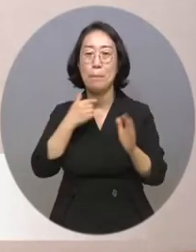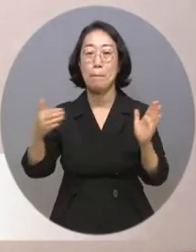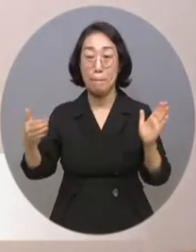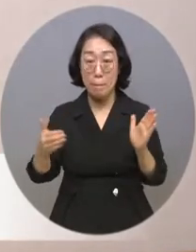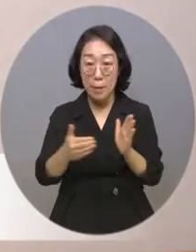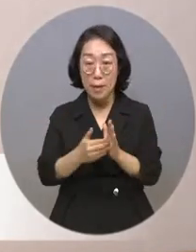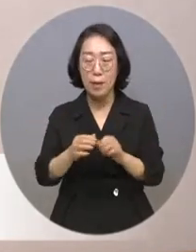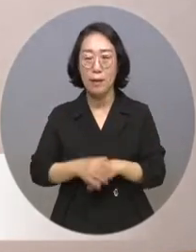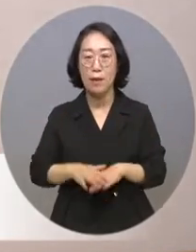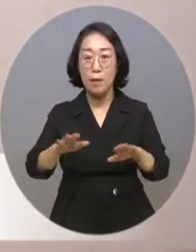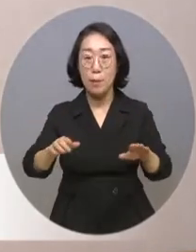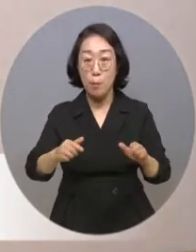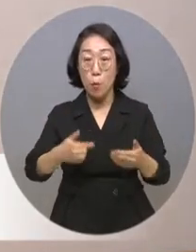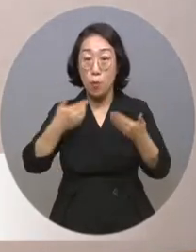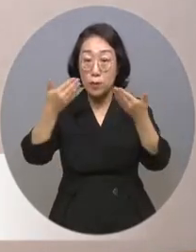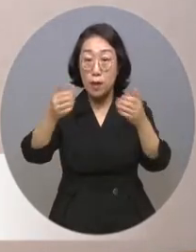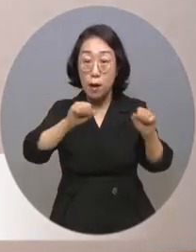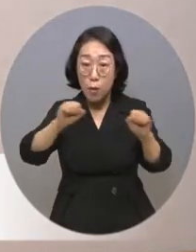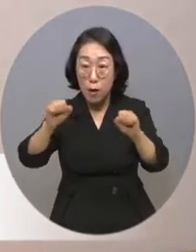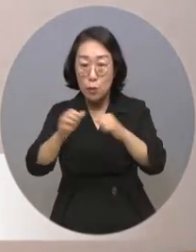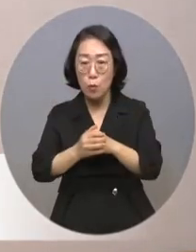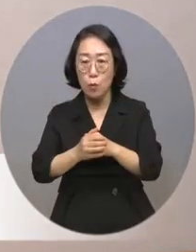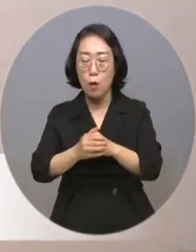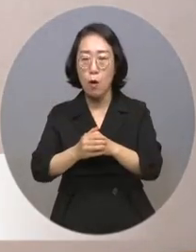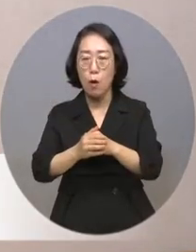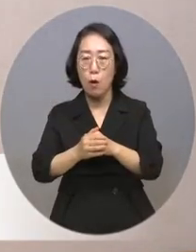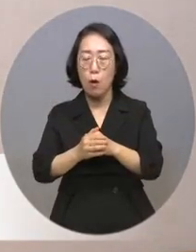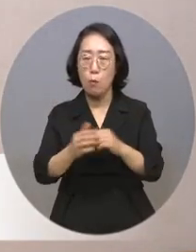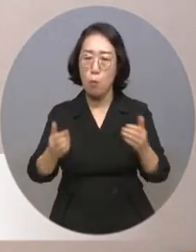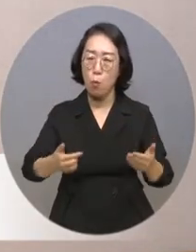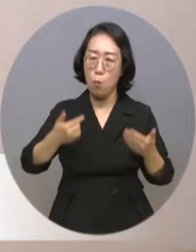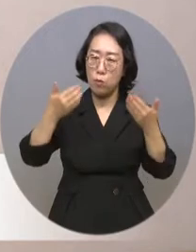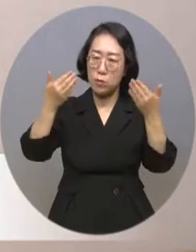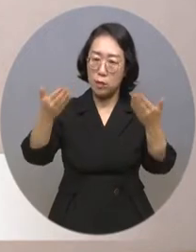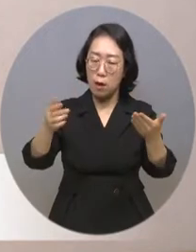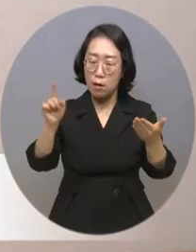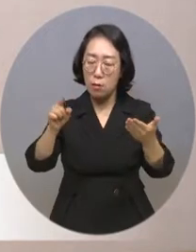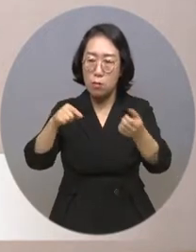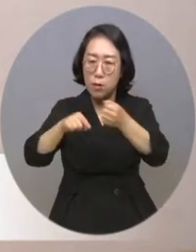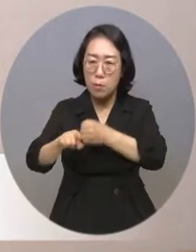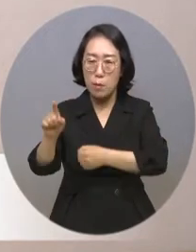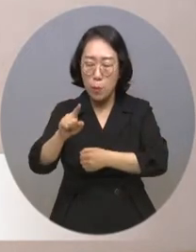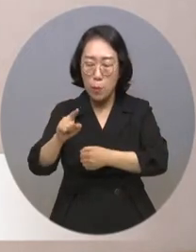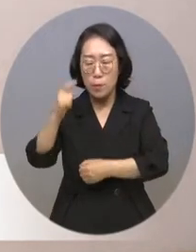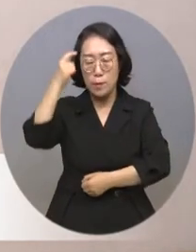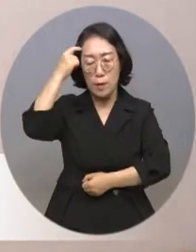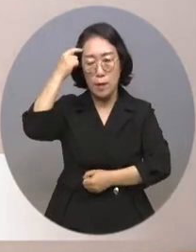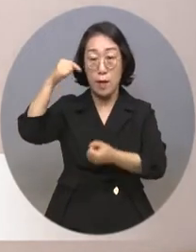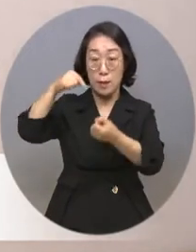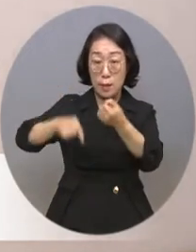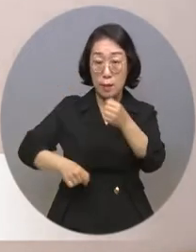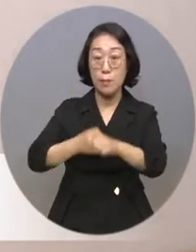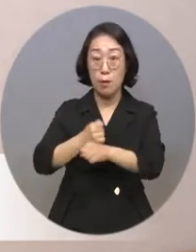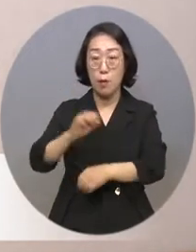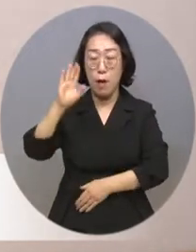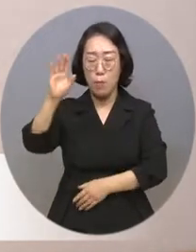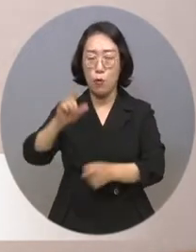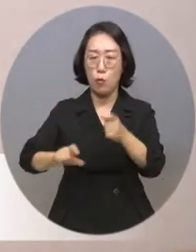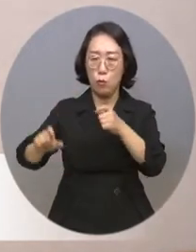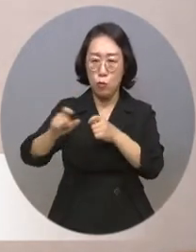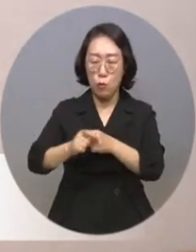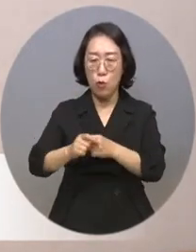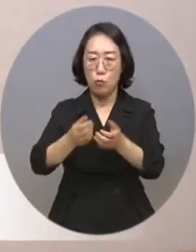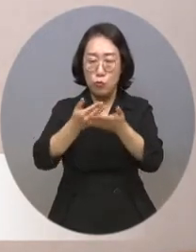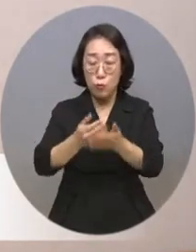그리고 이번 봉사활동을 통해서 봉사라는 것에 조금 더 관심과 의미를 가지고 앞으로도 조금 더 의미 있는 봉사활동을